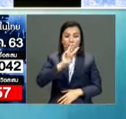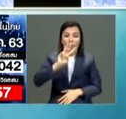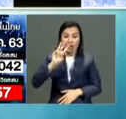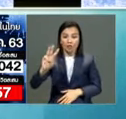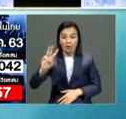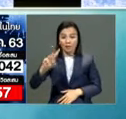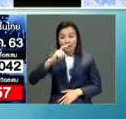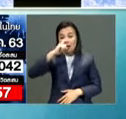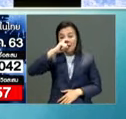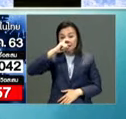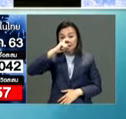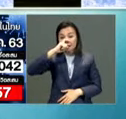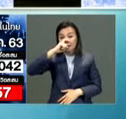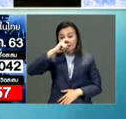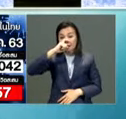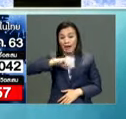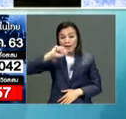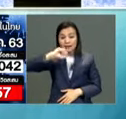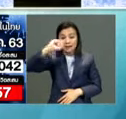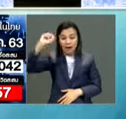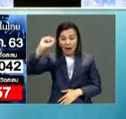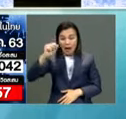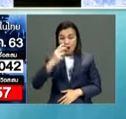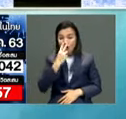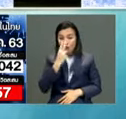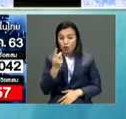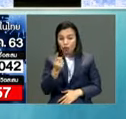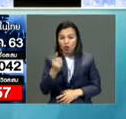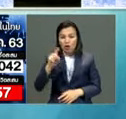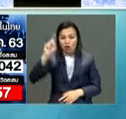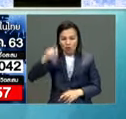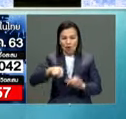มีค่าใช้จ่ายครับก็อยากจะนำเรียนนะครับทั้งร้านค้าและประชาชนครับแล้วก็ยังมีที่แจ้งด้วยนะครับครับประเด็นอีกประเด็นนึงนะครับที่ท่านโฆษกได้กรุณาพูดไปนะครับก็คือประเด็นของเว็บไซต์นะครับที่มีการปลอมแปลงนะครับตัวอยากจะเรียนว่านะครับเขาก็พยายามทำให้มันเหมือนจริงที่สุดนะครับผมก็ต้องต้องเรียนว่ามีความพยายามนะครับที่จะปลอมชื่อเว็บไซต์มากมายนะครับที่สำคัญนะครับผมมีข้อสังเกตครับหนึ่งนะครับหลีกเลี่ยงการเข้าเว็บไซต์ไทยชนะจากการค้นในGoogleหรือ search engine